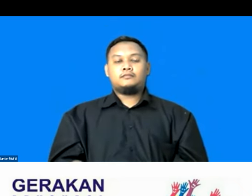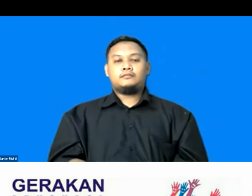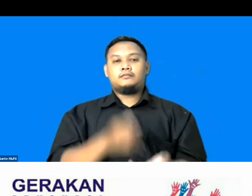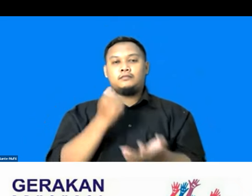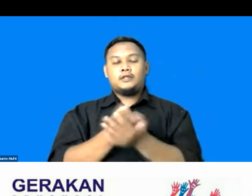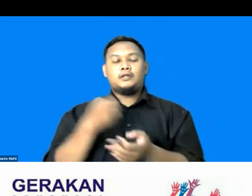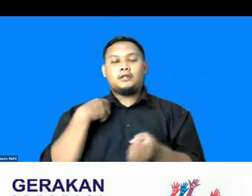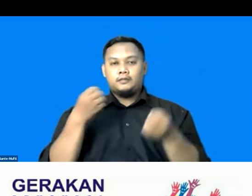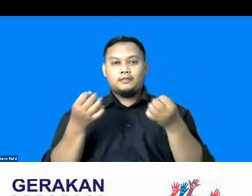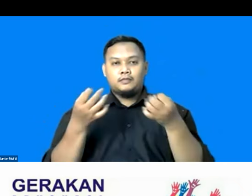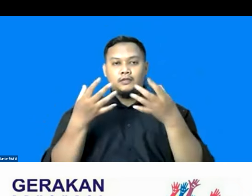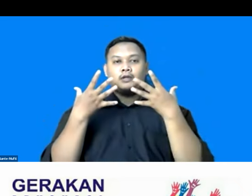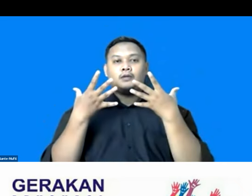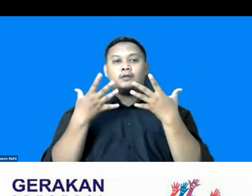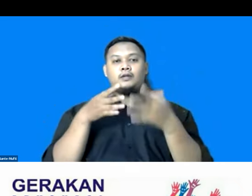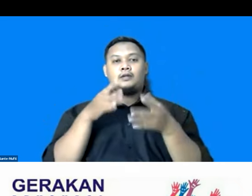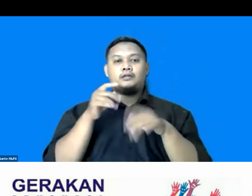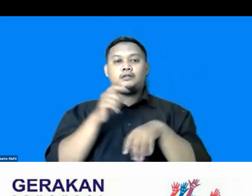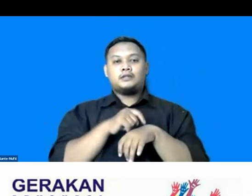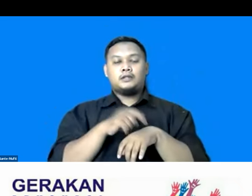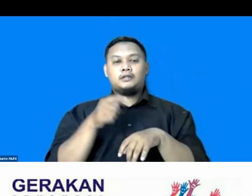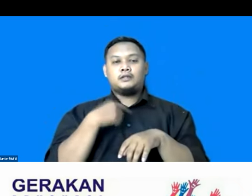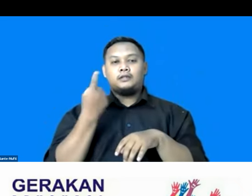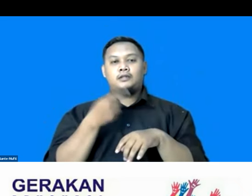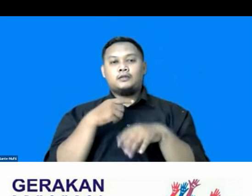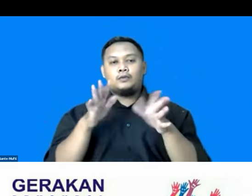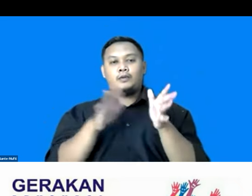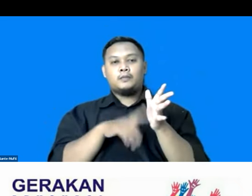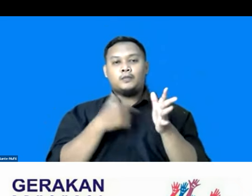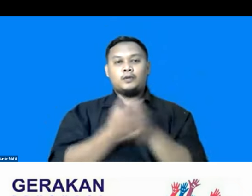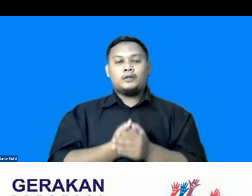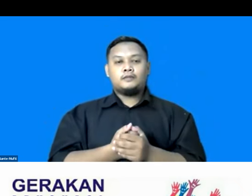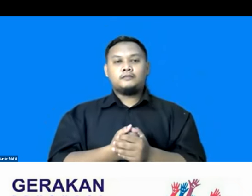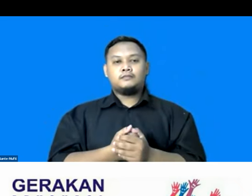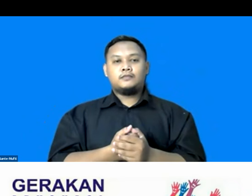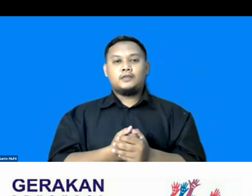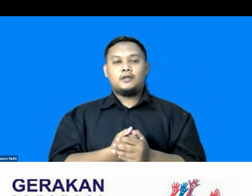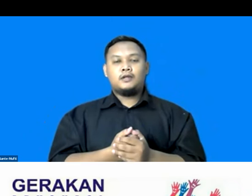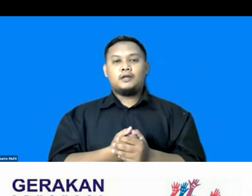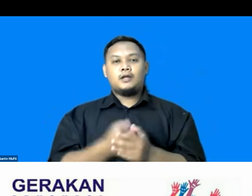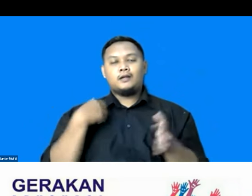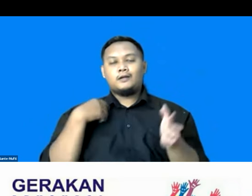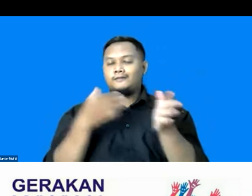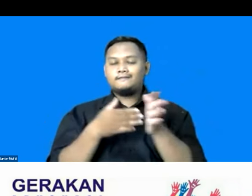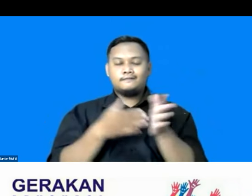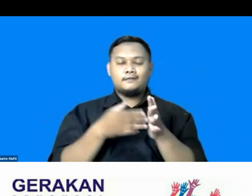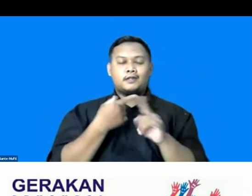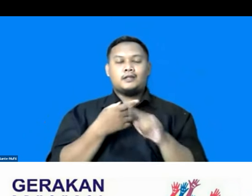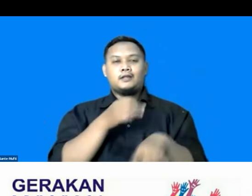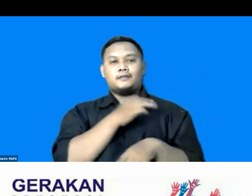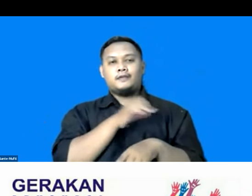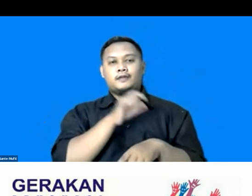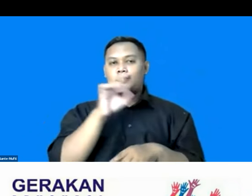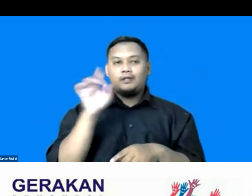pengaruhnya pasti ada. Ketika kita sudah mulai mengetahui tentang ada keterbatasan-keterbatasan dari pengguna lain,